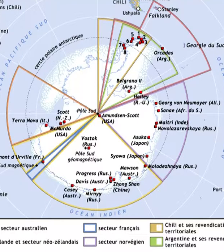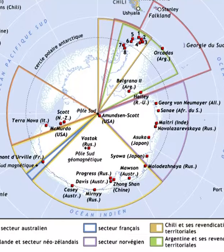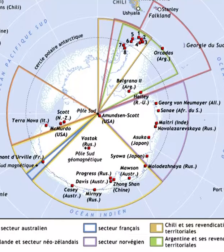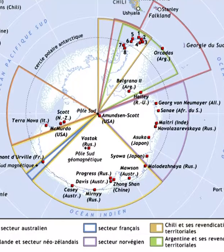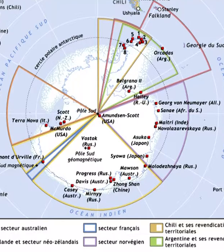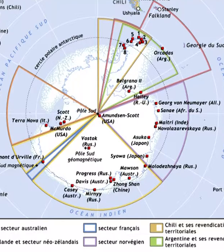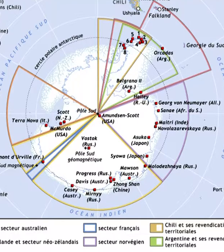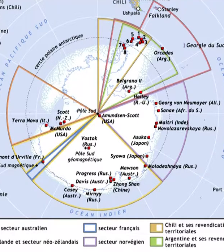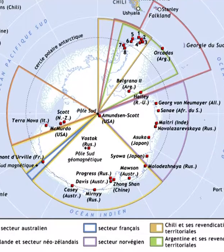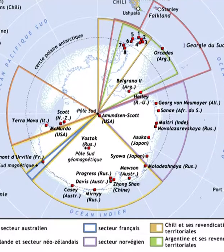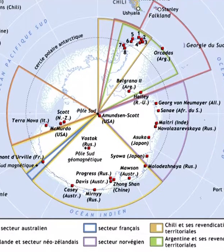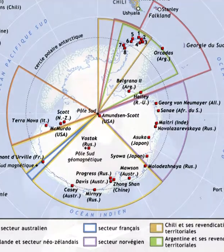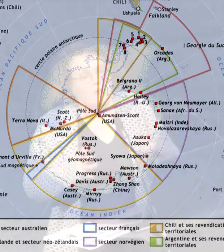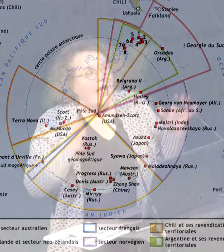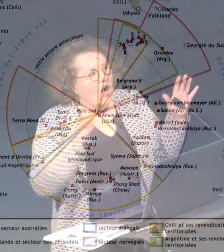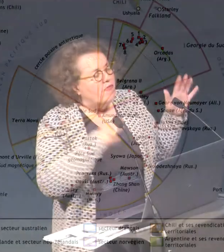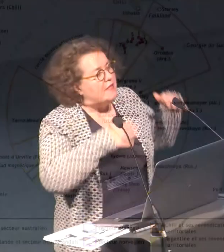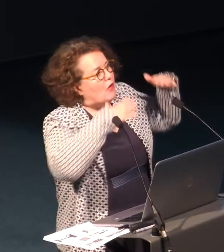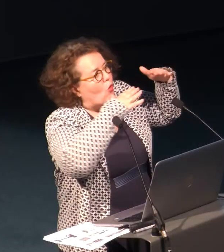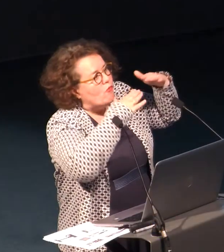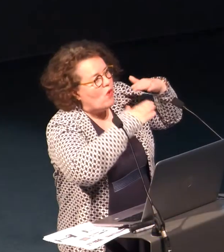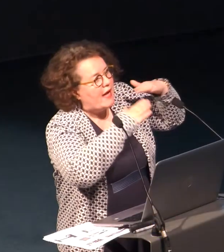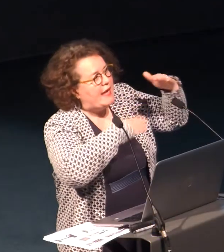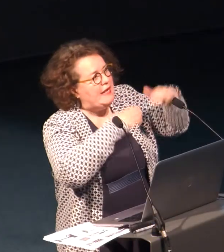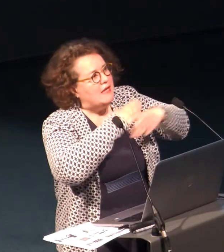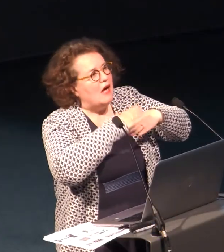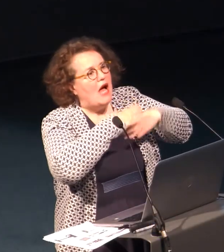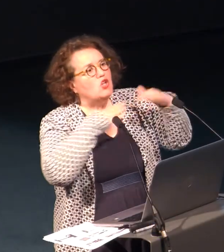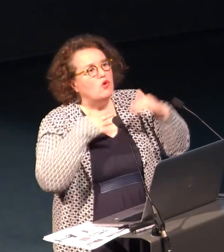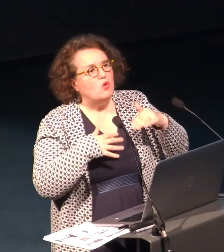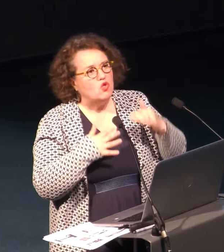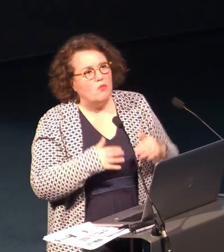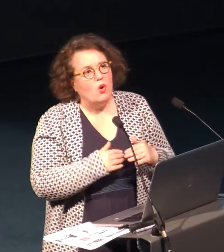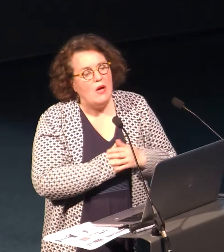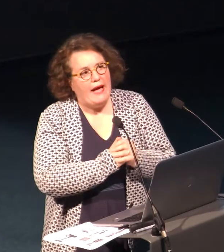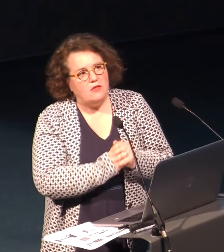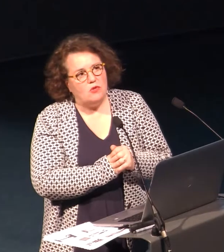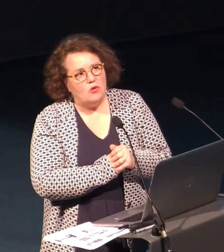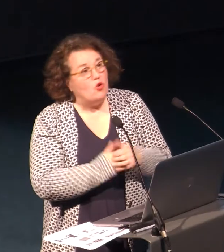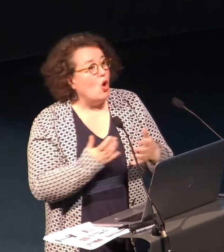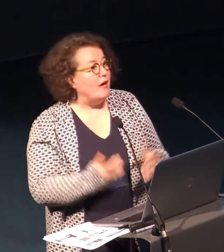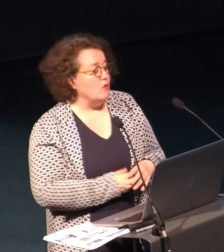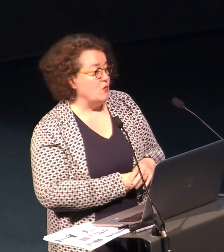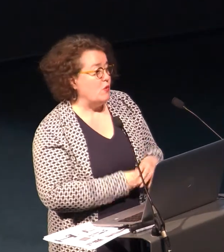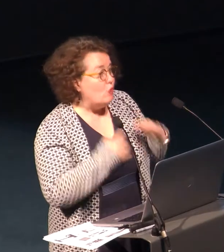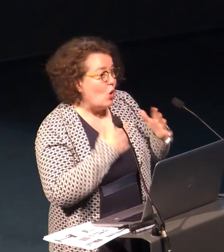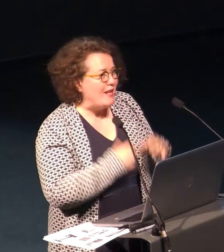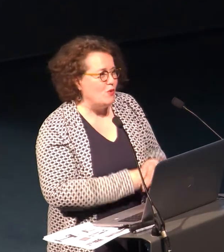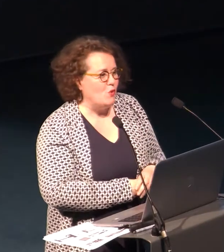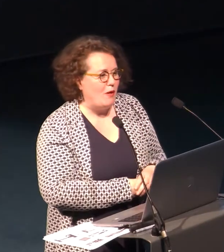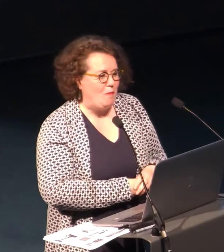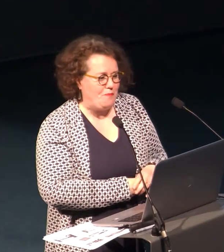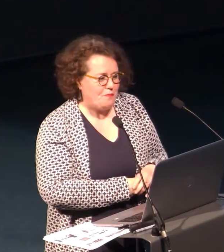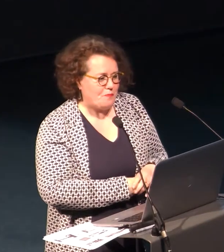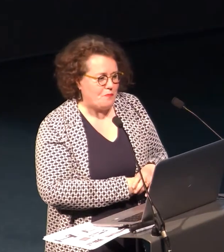exactement la même chose en fait on voit qu'il y à un chevauchement de leurs prétendantes de leurs prétentions